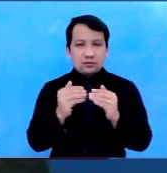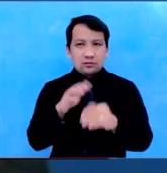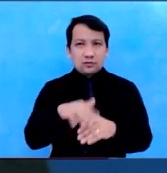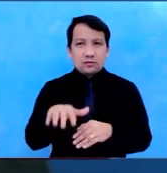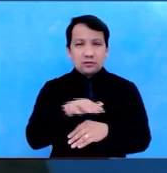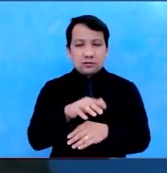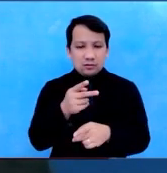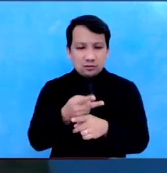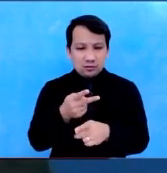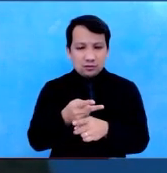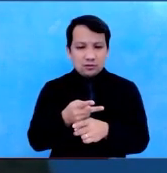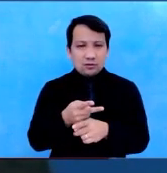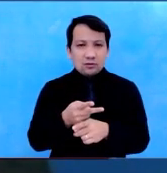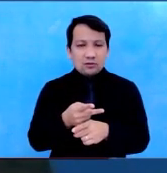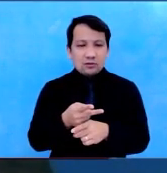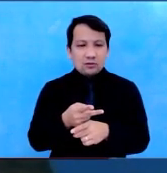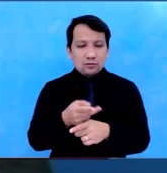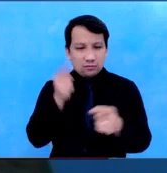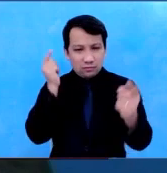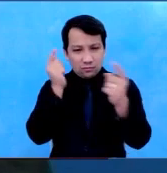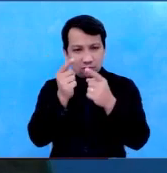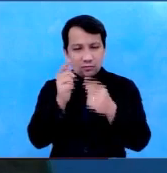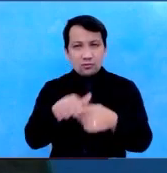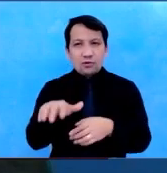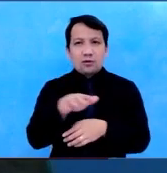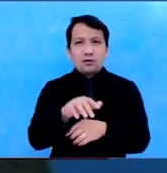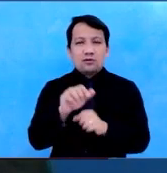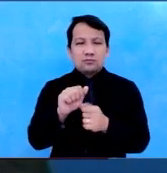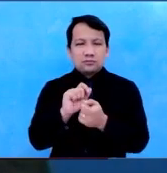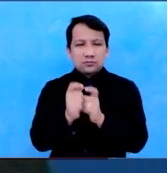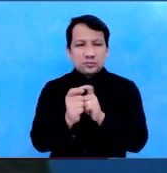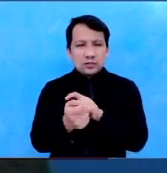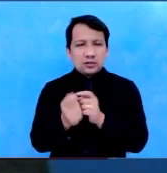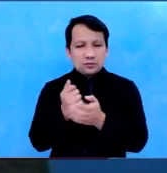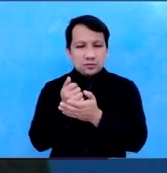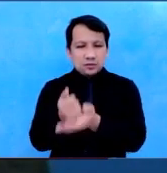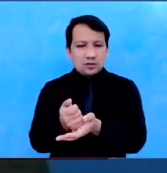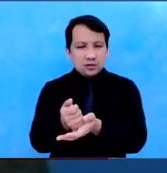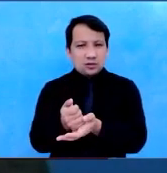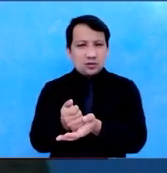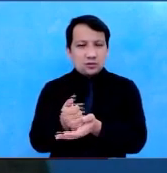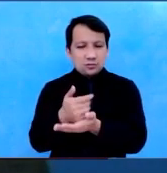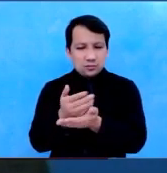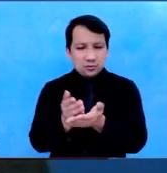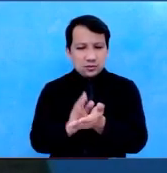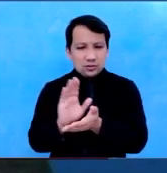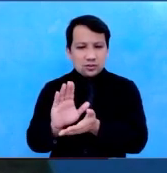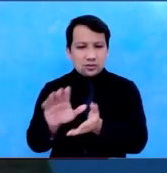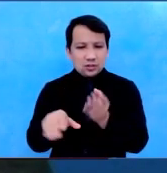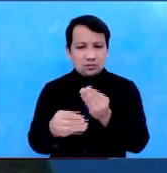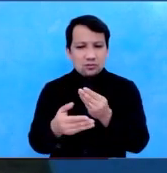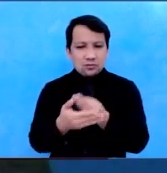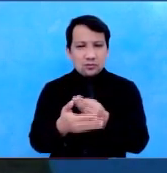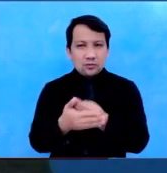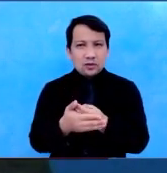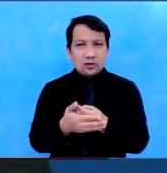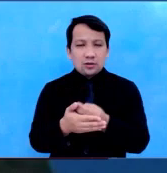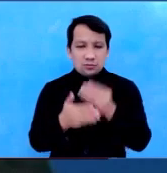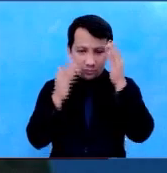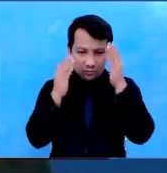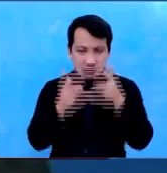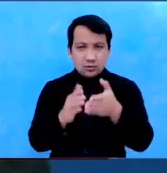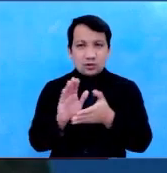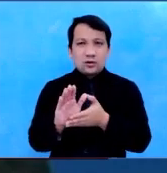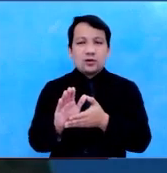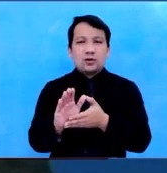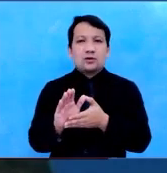stability objective. This adjustment shall help alleviate some pressures of the peso, which could in turn temper